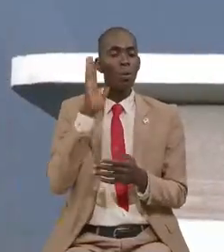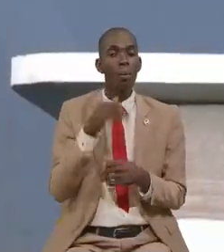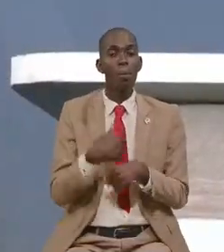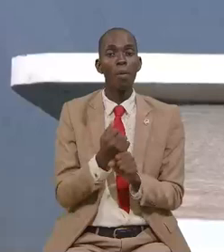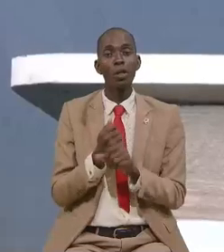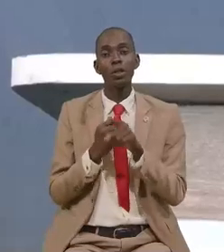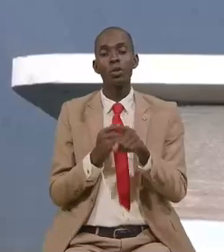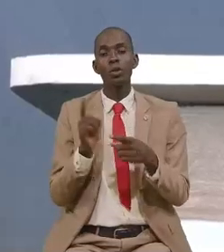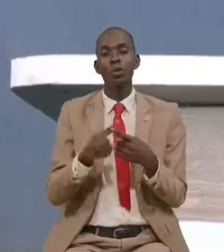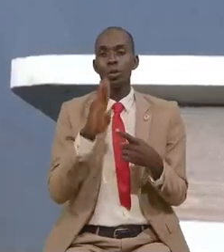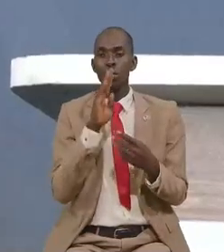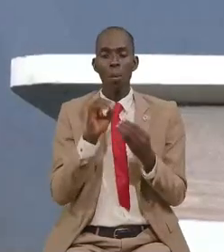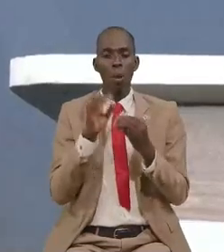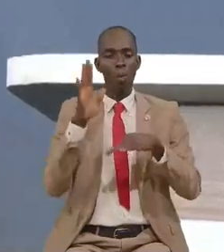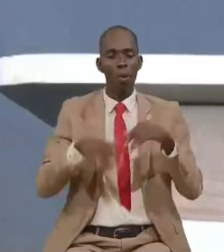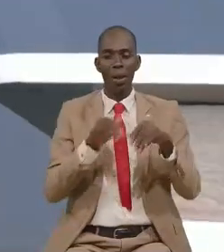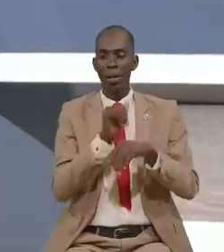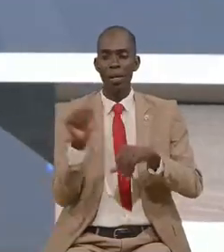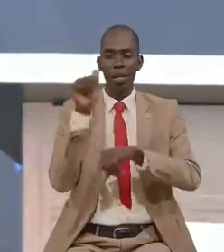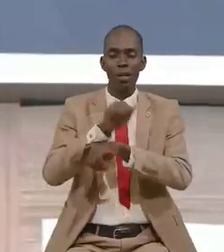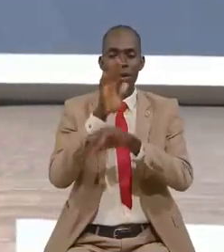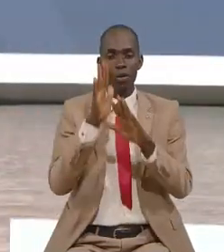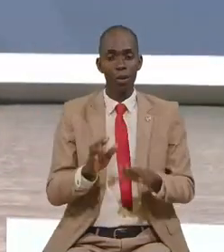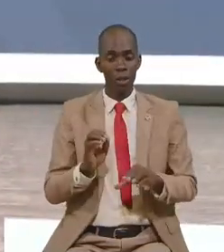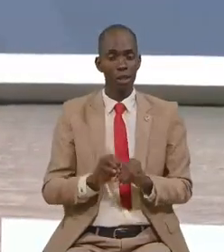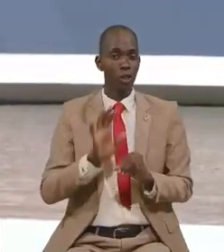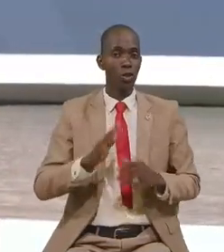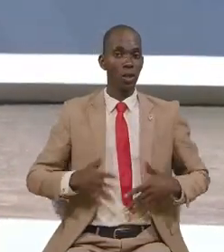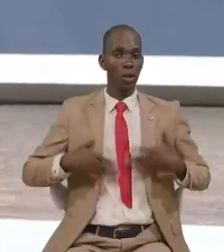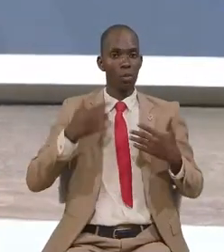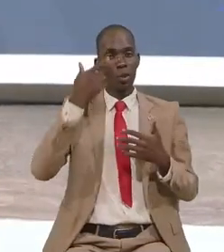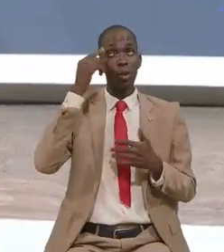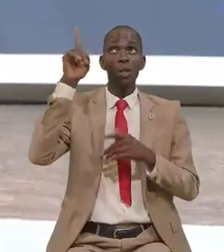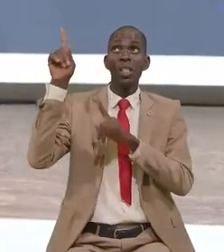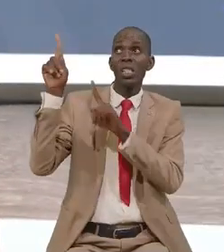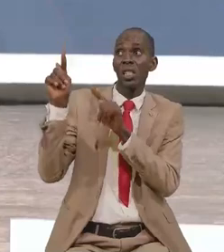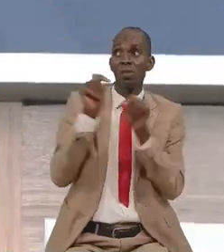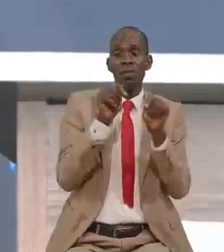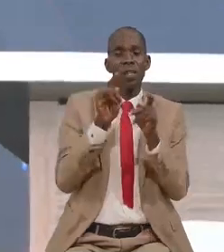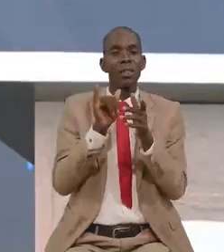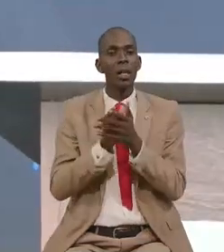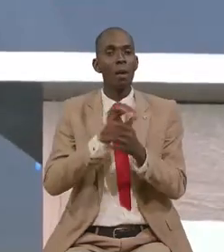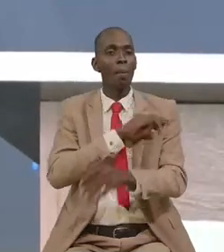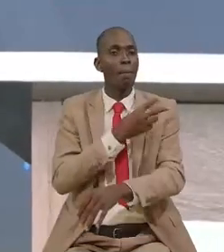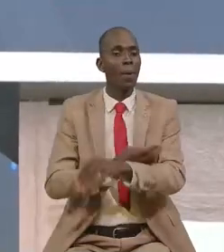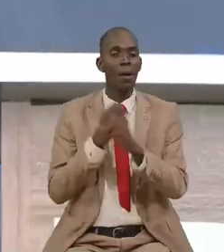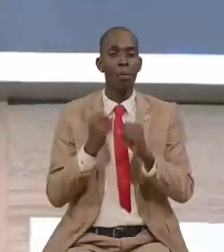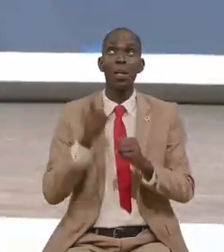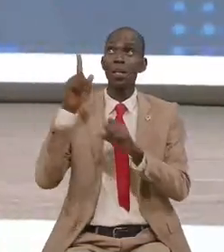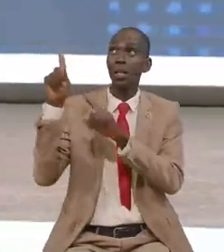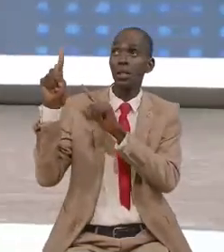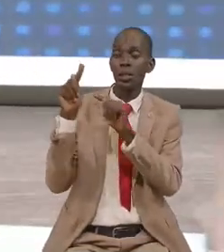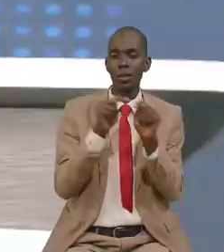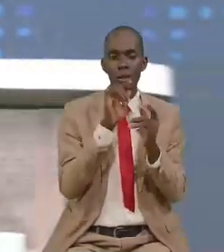t'amènera à être plus que vainqueur dans ta vie parce qu'il te transmet cette grande puissance. Il te transmet